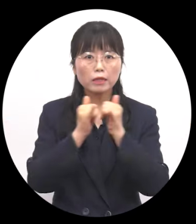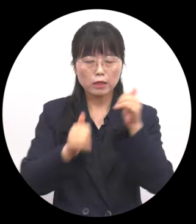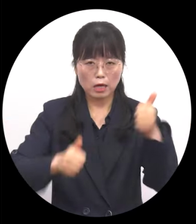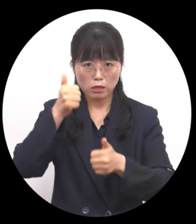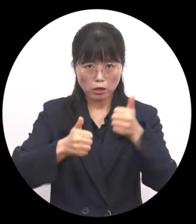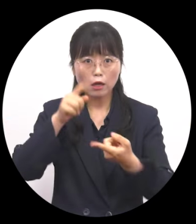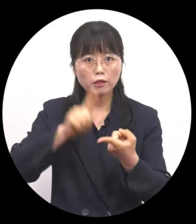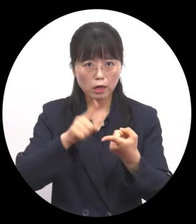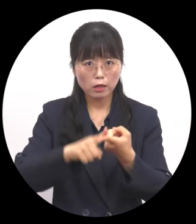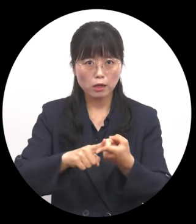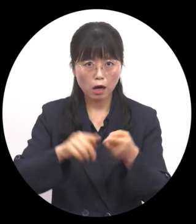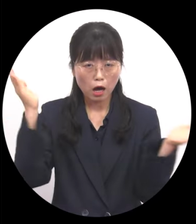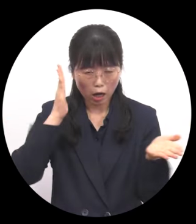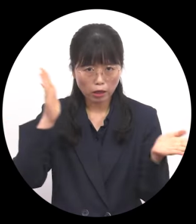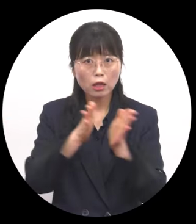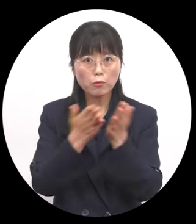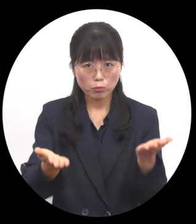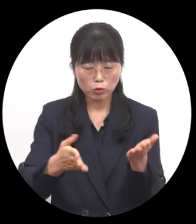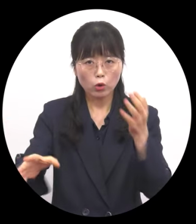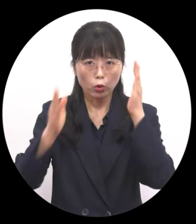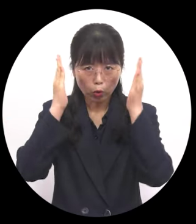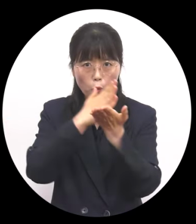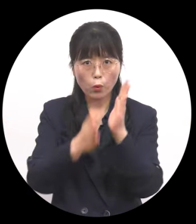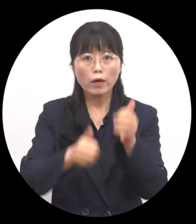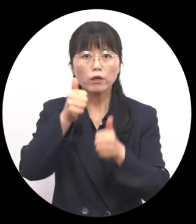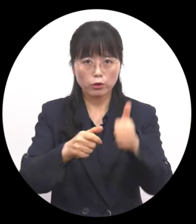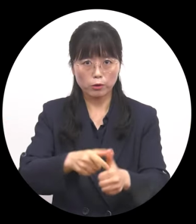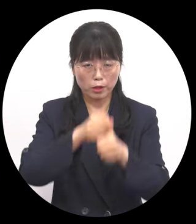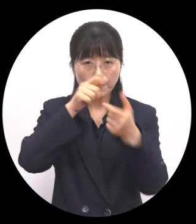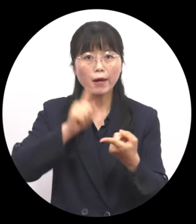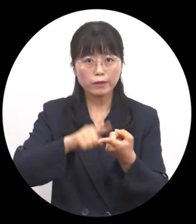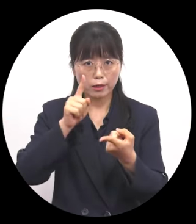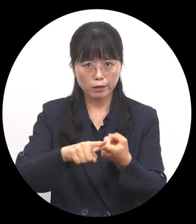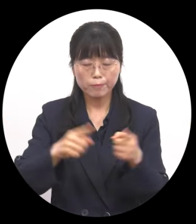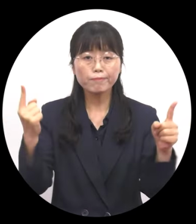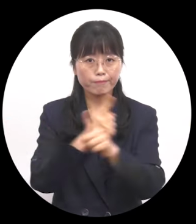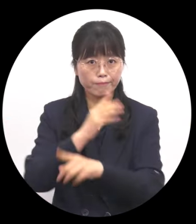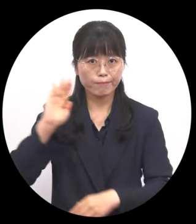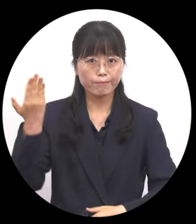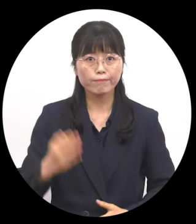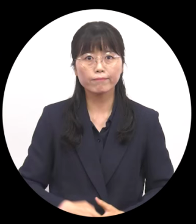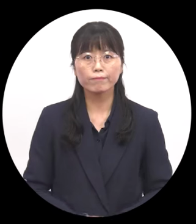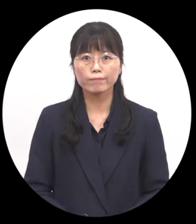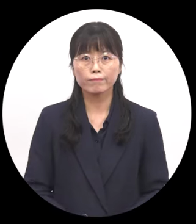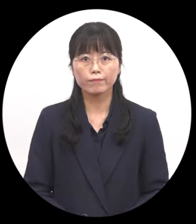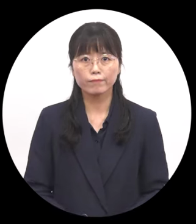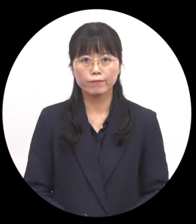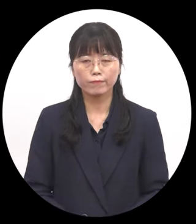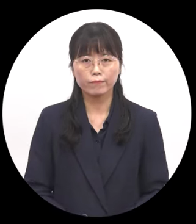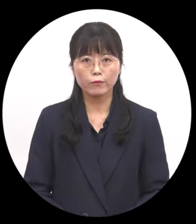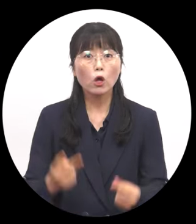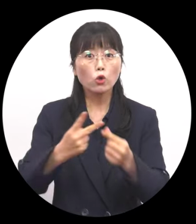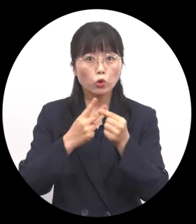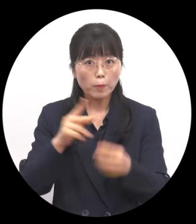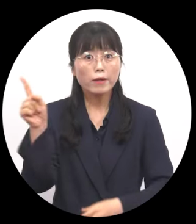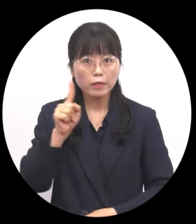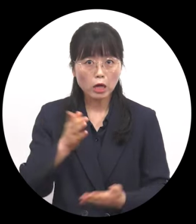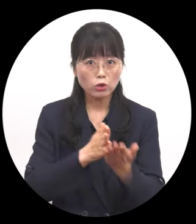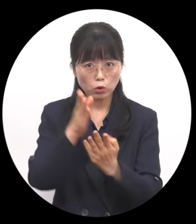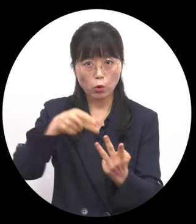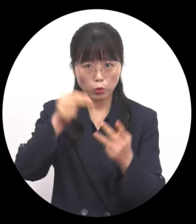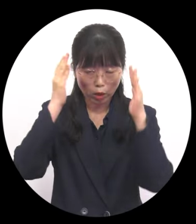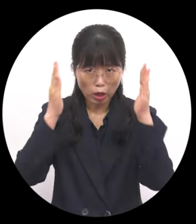전형 역시 학생부 교과 전형으로 선발하는 것으로 변경이 되었습니다. 두 번째로는